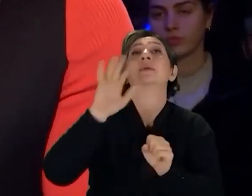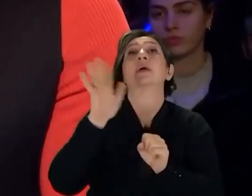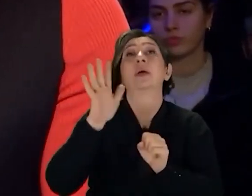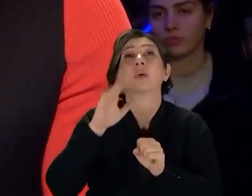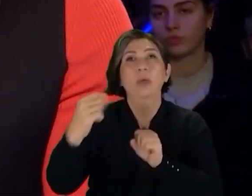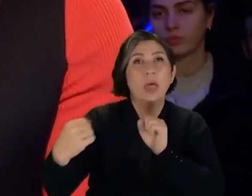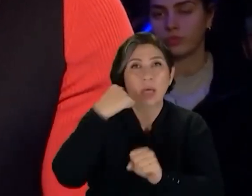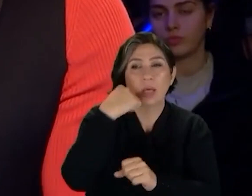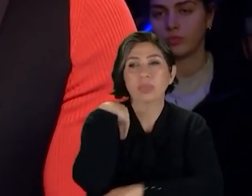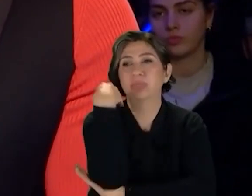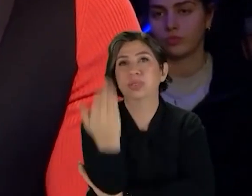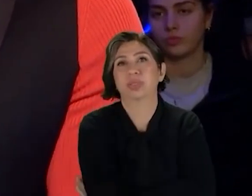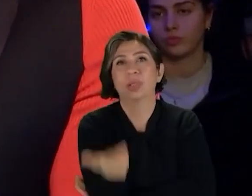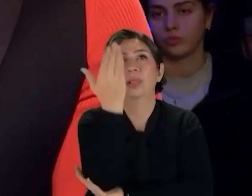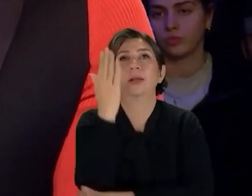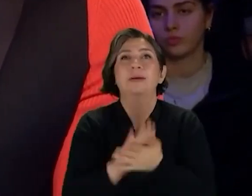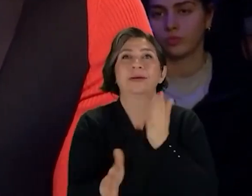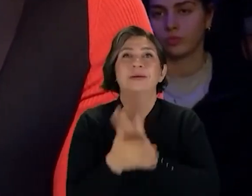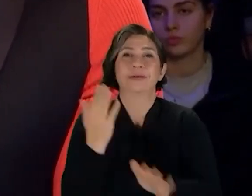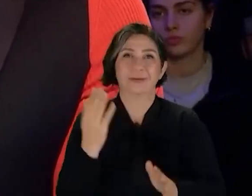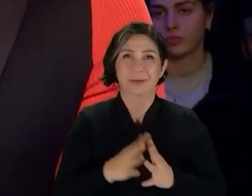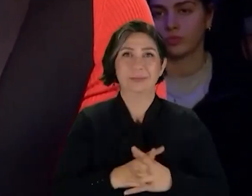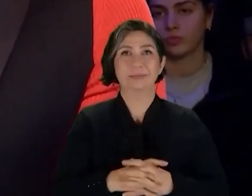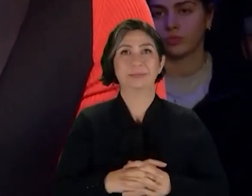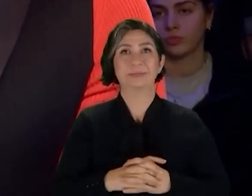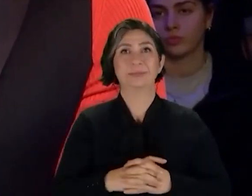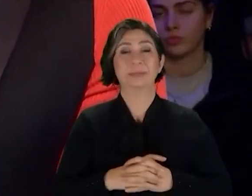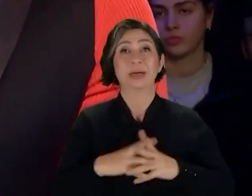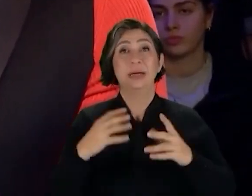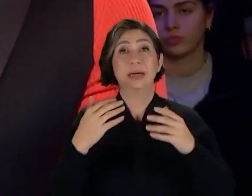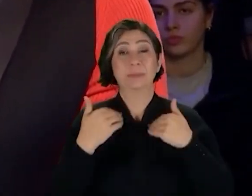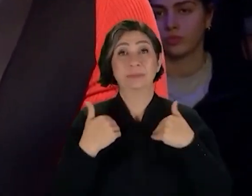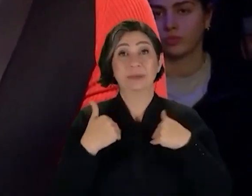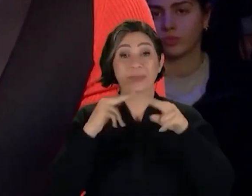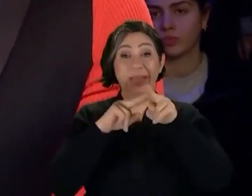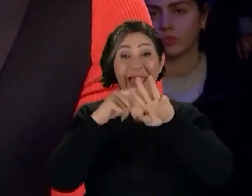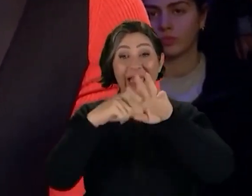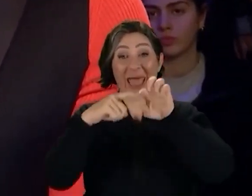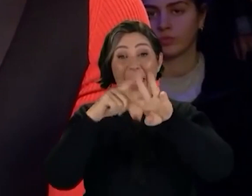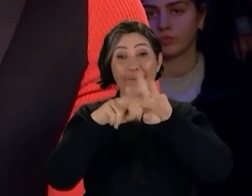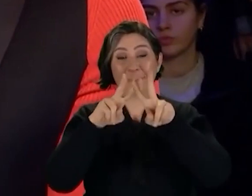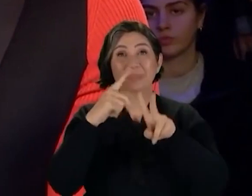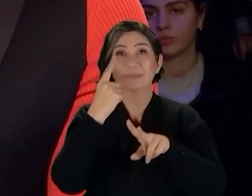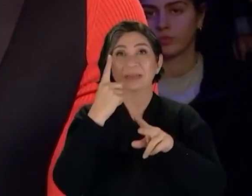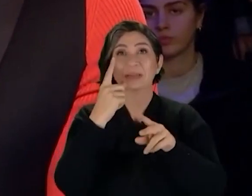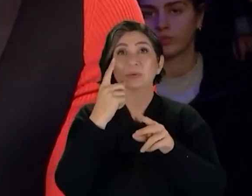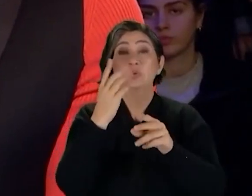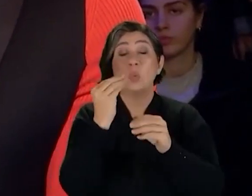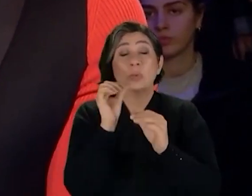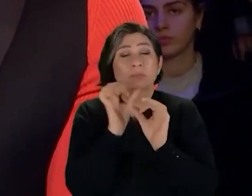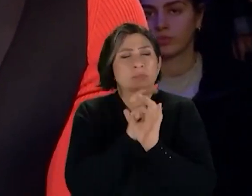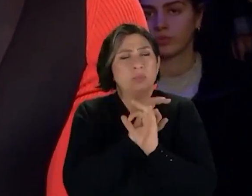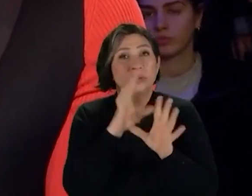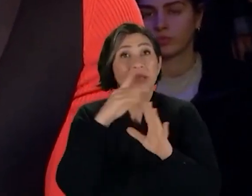onları suratıma yesem zaten hani devam edemeyiz çekeyim Ben şimdi bizim Kerem diye bir karakterimiz var Halit Özgür sarı diye çok